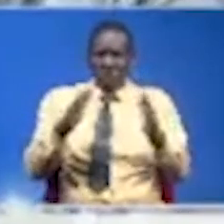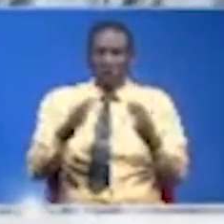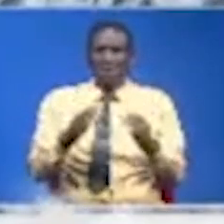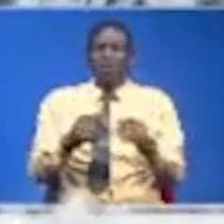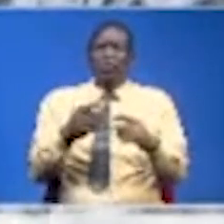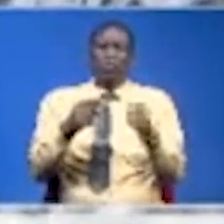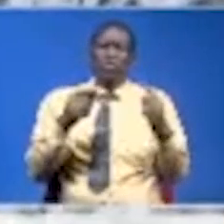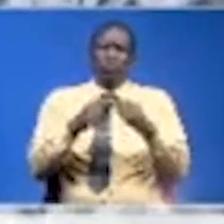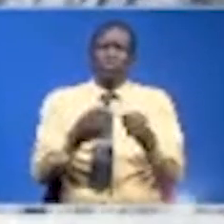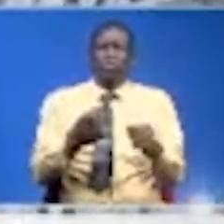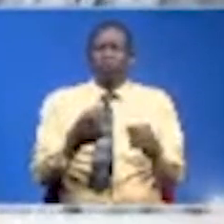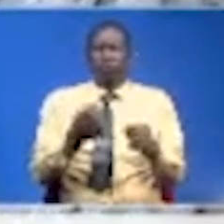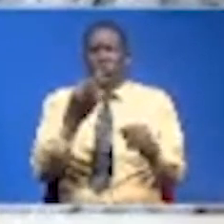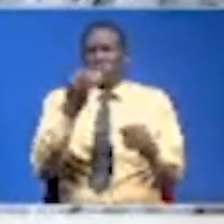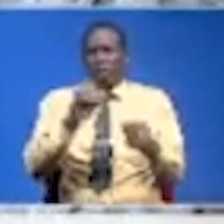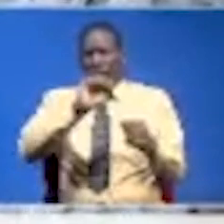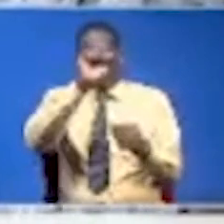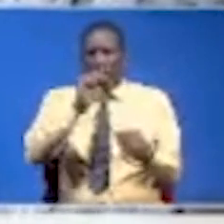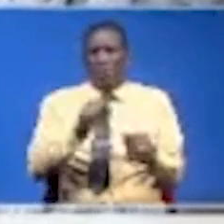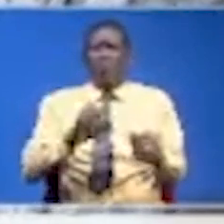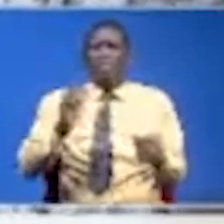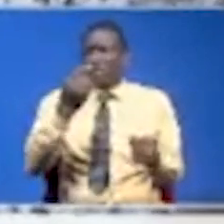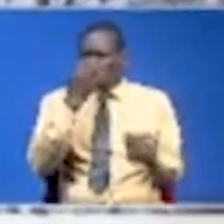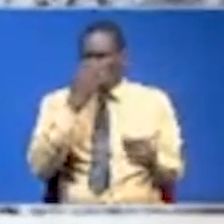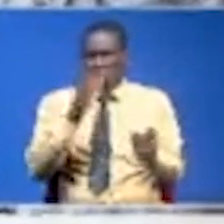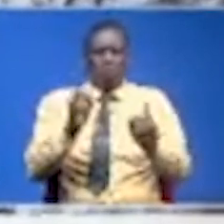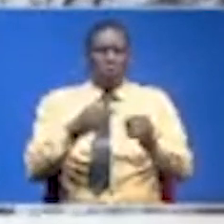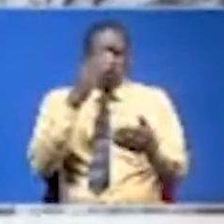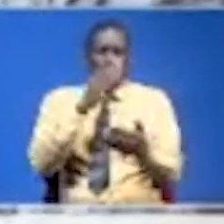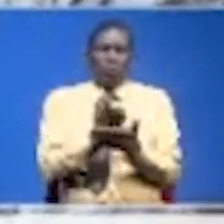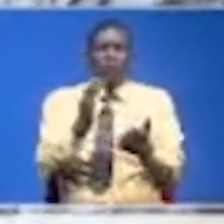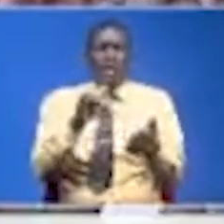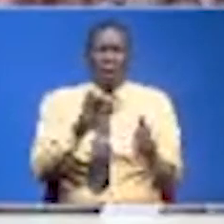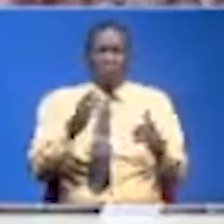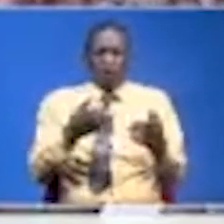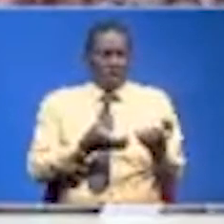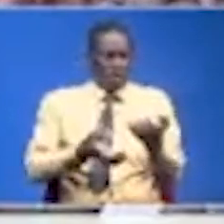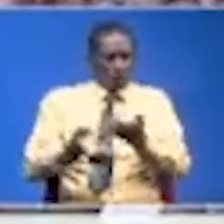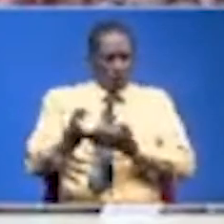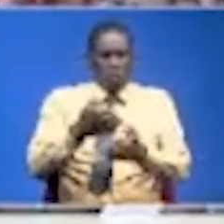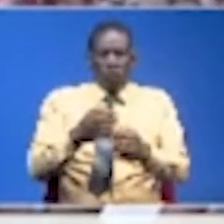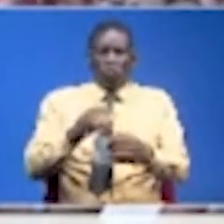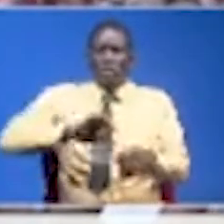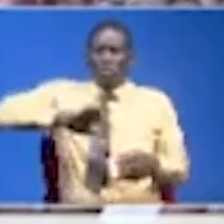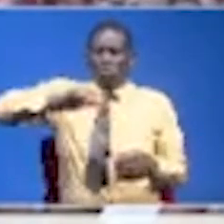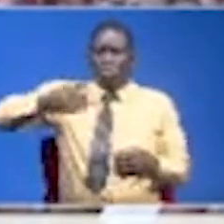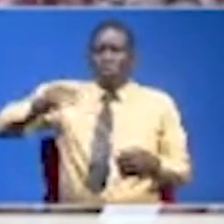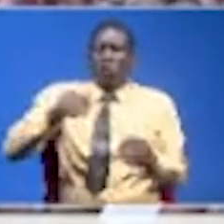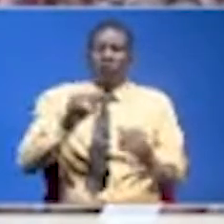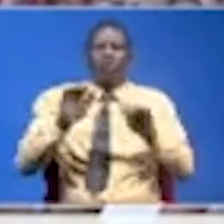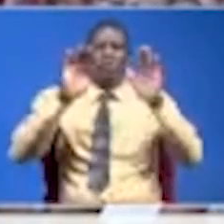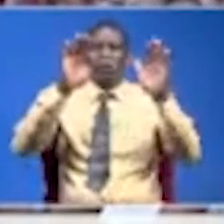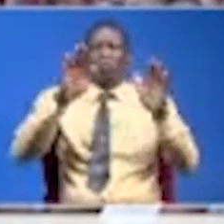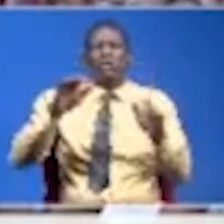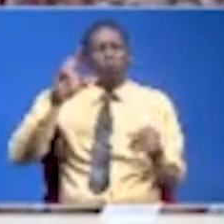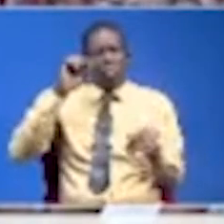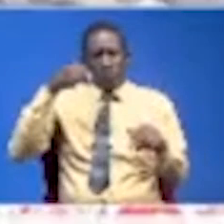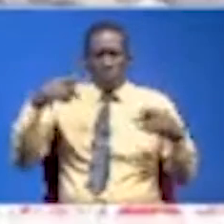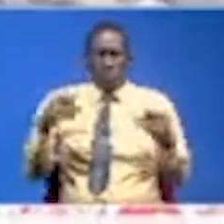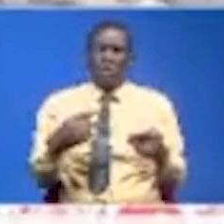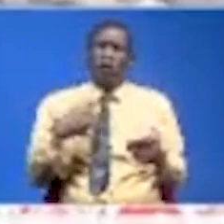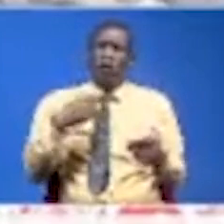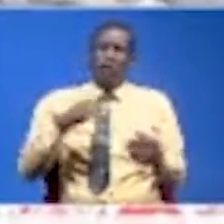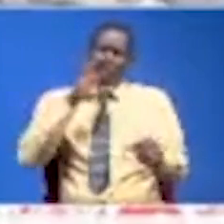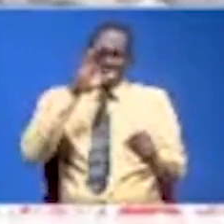20%. Rais hakukomea hapo kuhusu swala la uchumi maji ambalo ni muhimu kwa wakazi wa Pwani. Ametaja na kuahidi